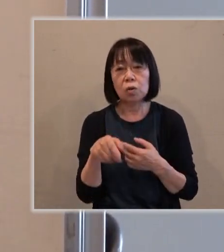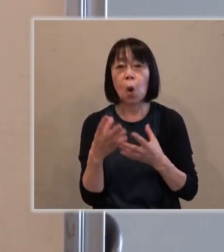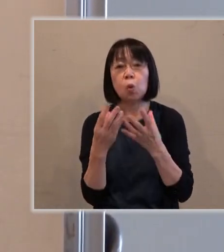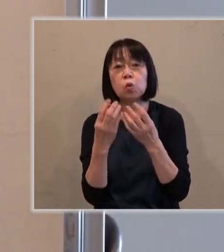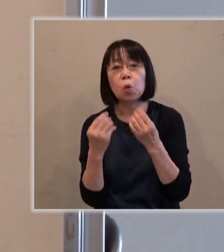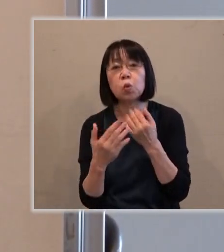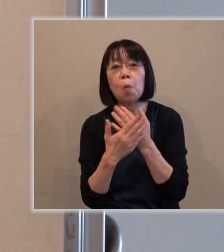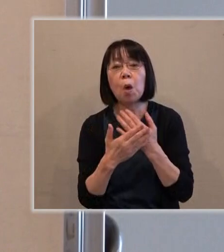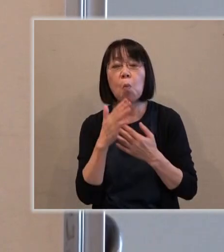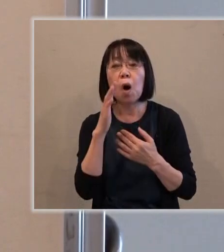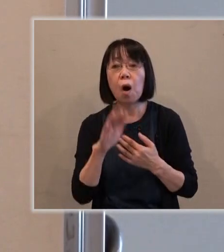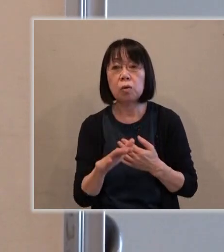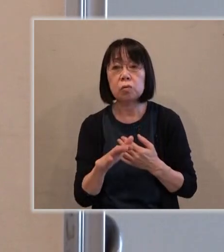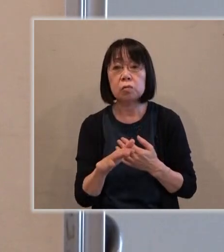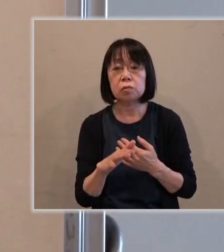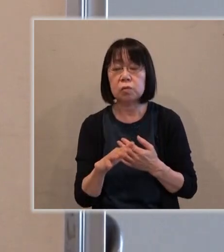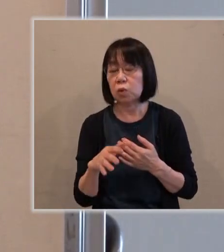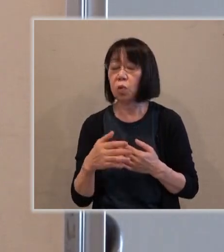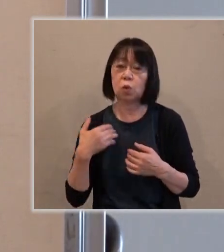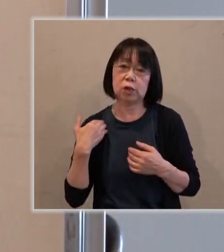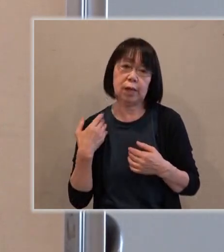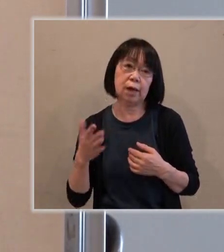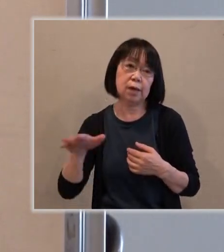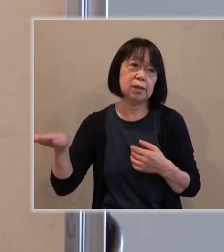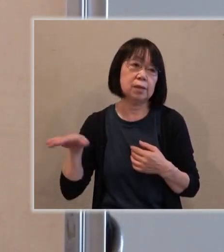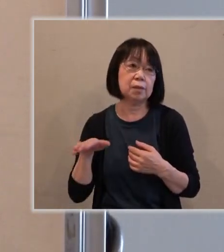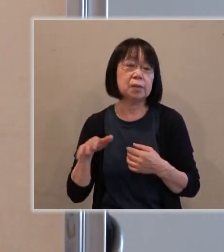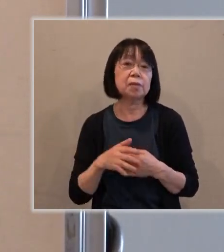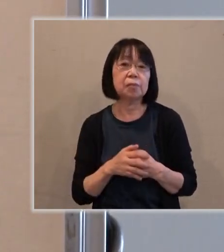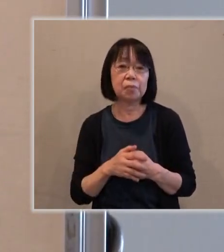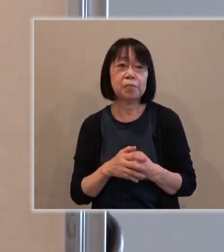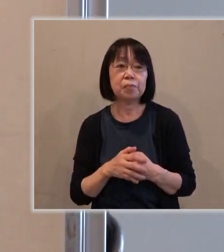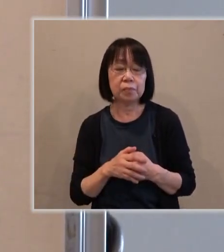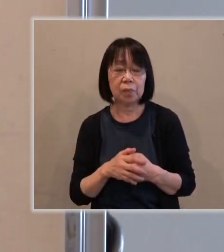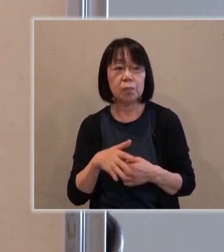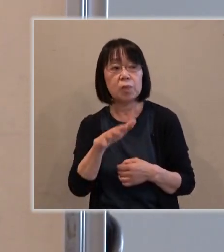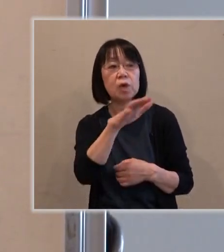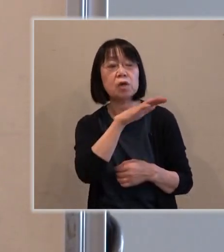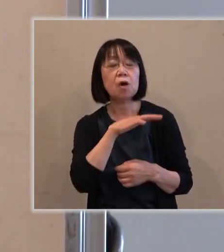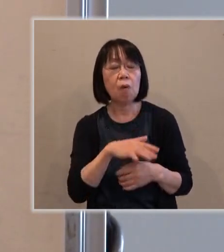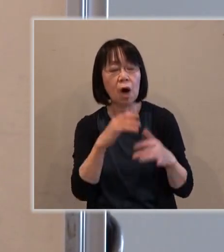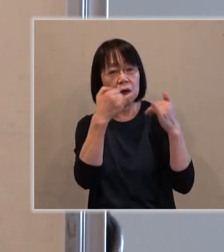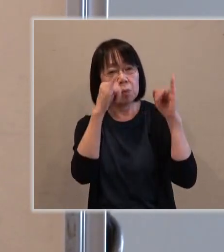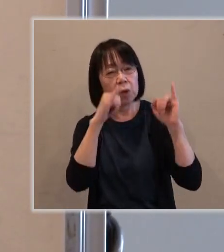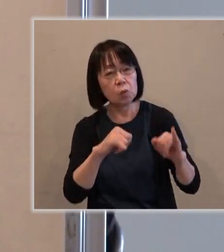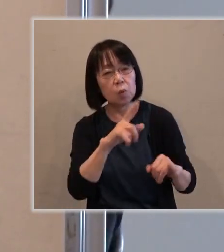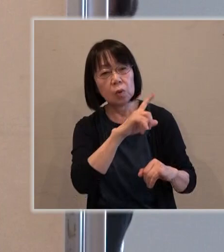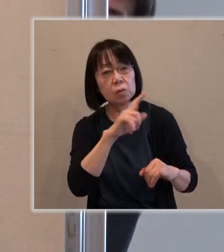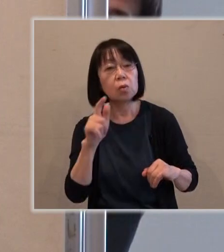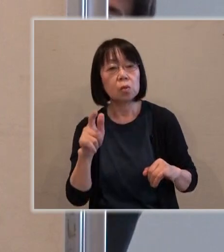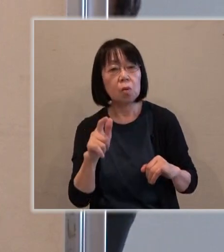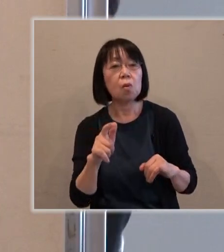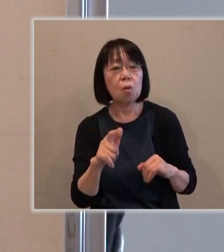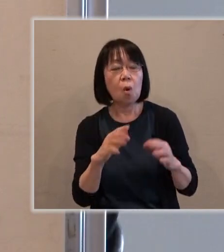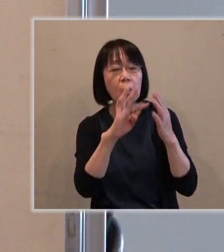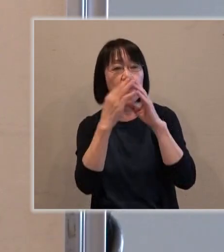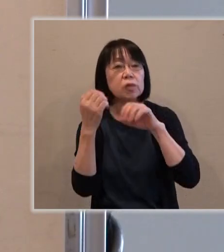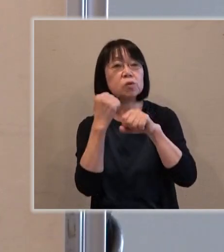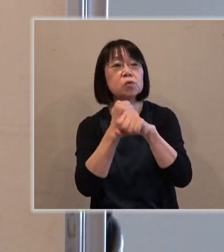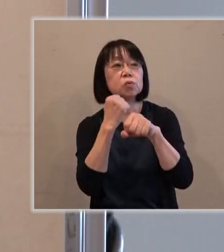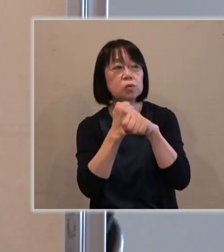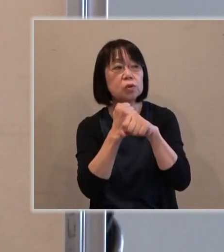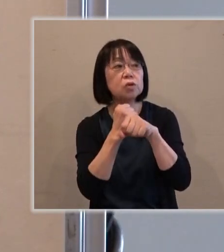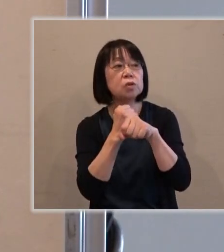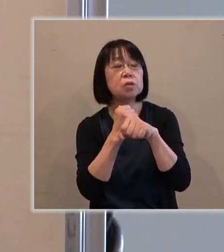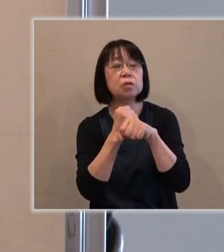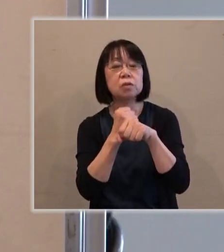知らないけど、まあ、皆さんはこういうソフトイベントだとか まちづくりってこうなんだよっていう会を知ってるけれども、